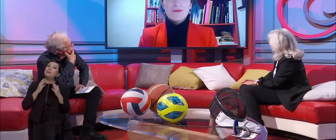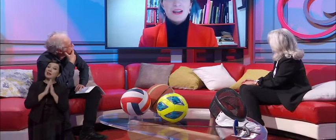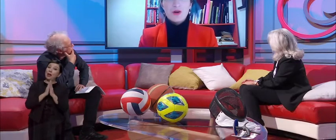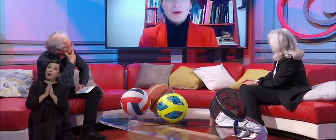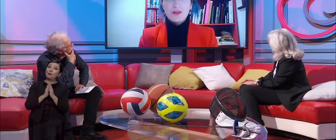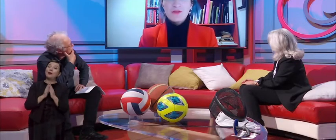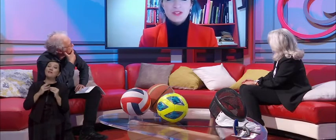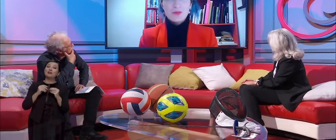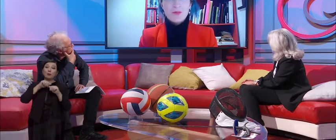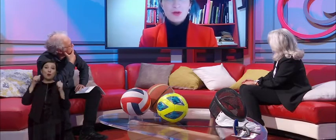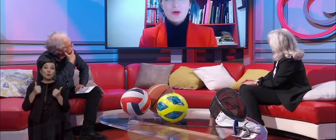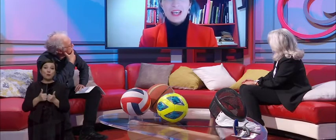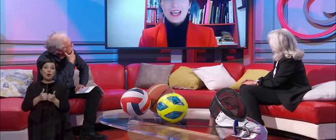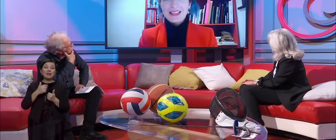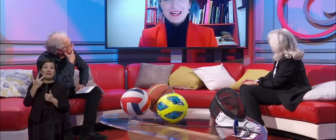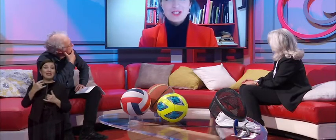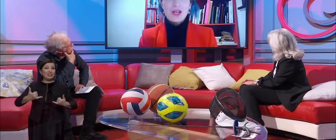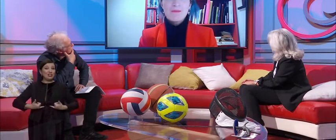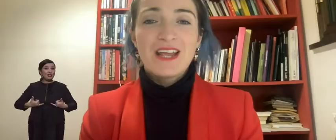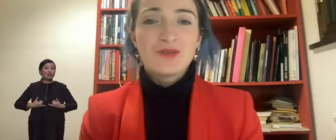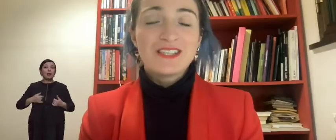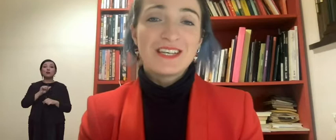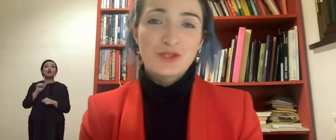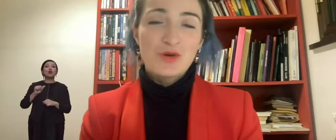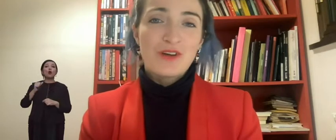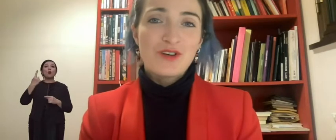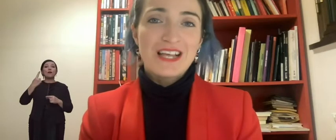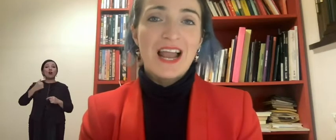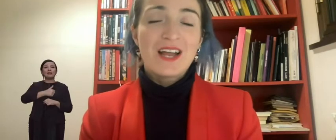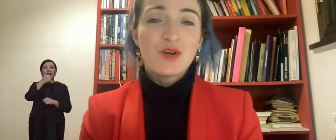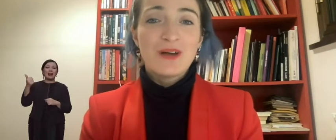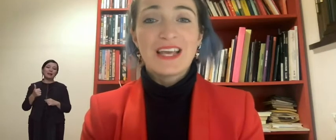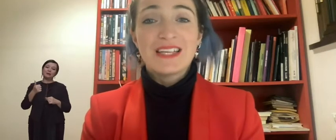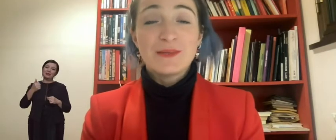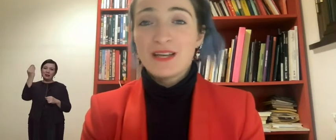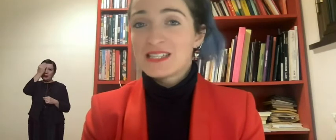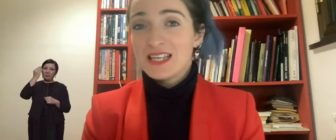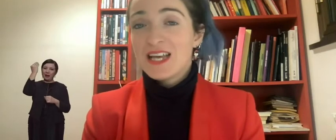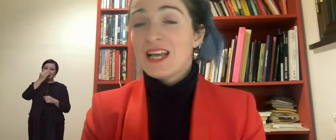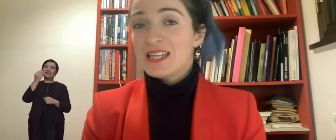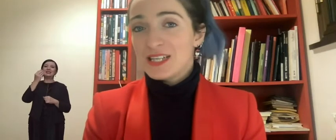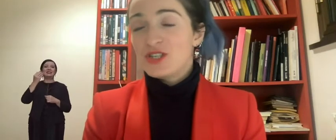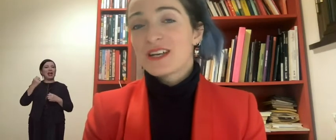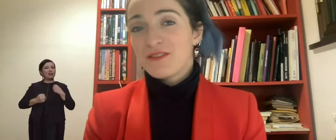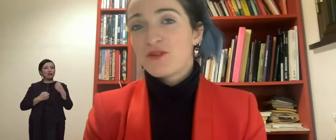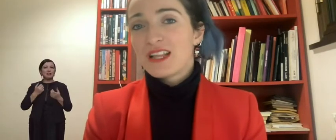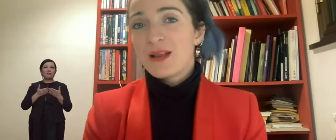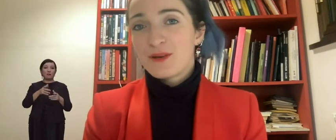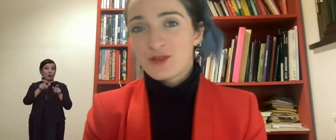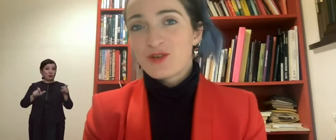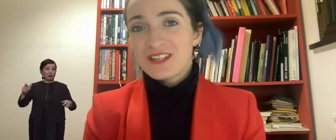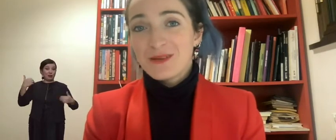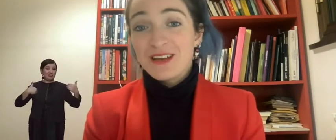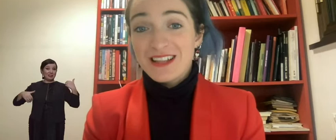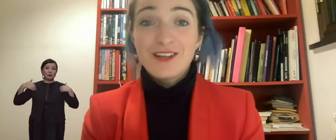e mi raccomando facciamo in modo che il 3 dicembre non sia solo una volta all'anno ma che si pensi e si agisca a favore delle